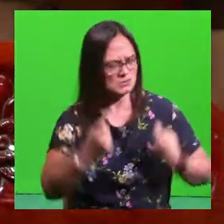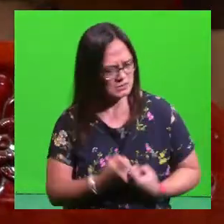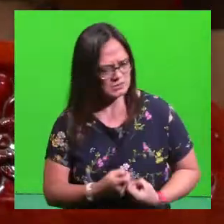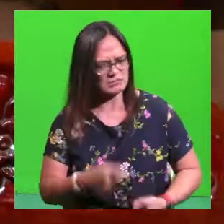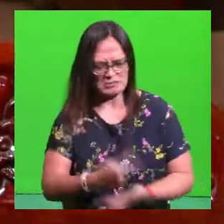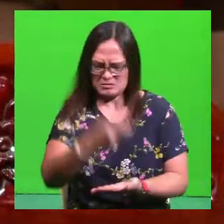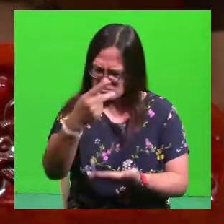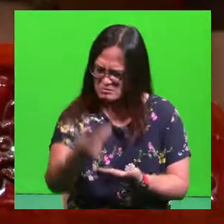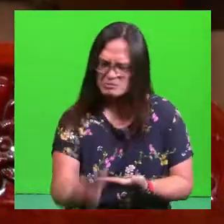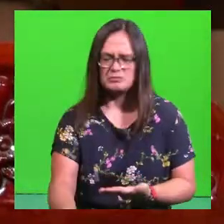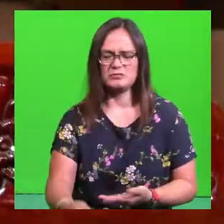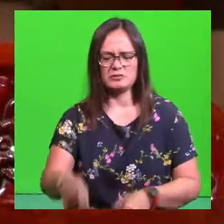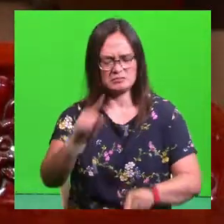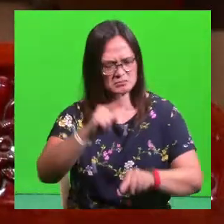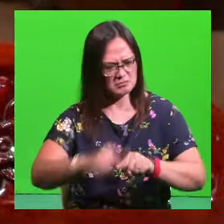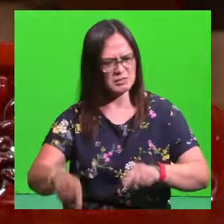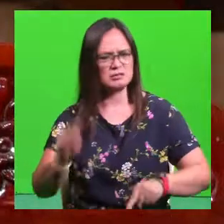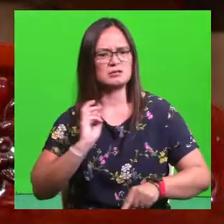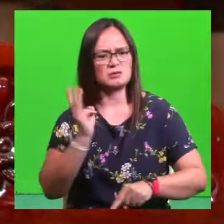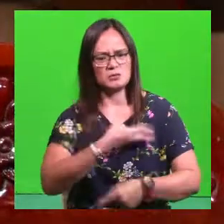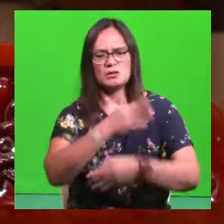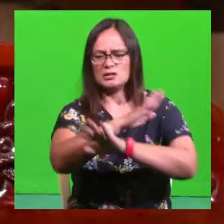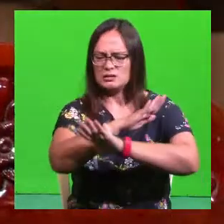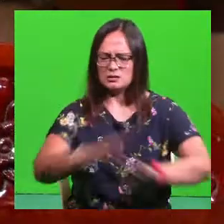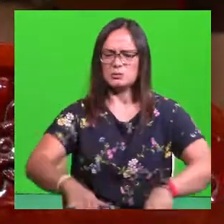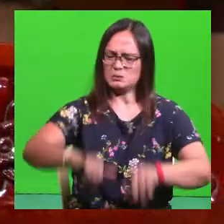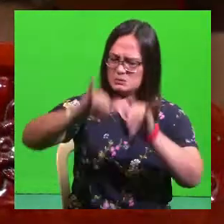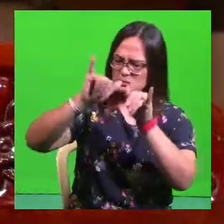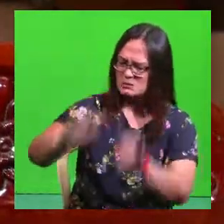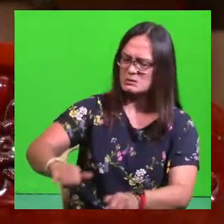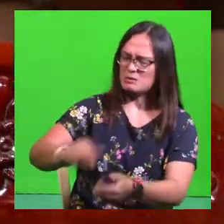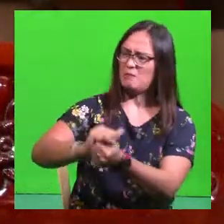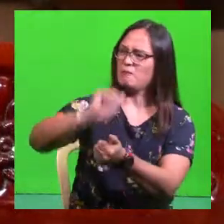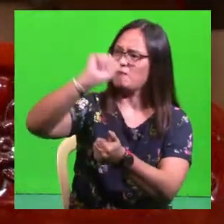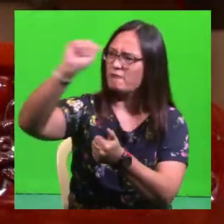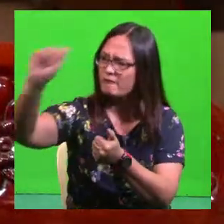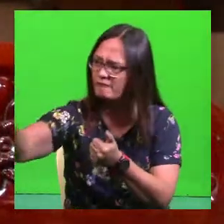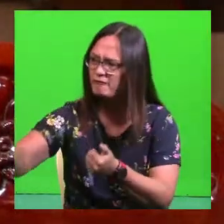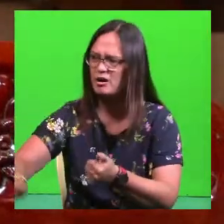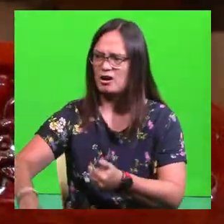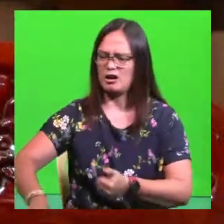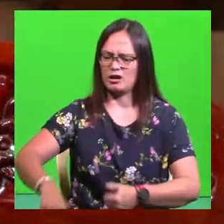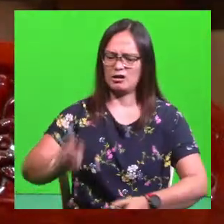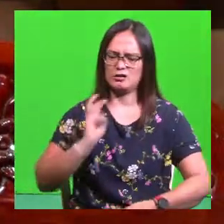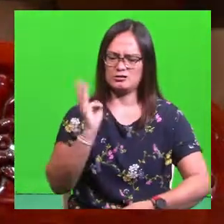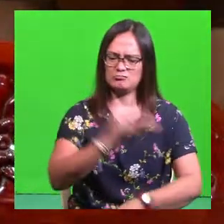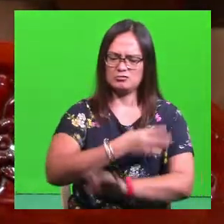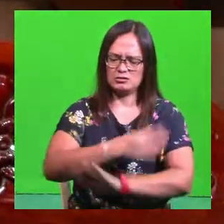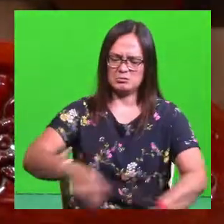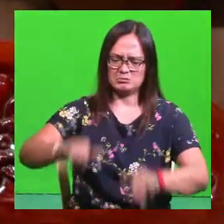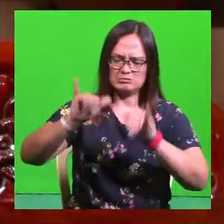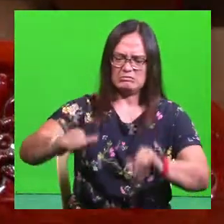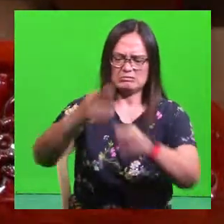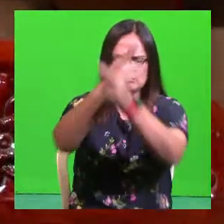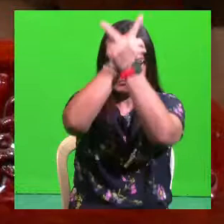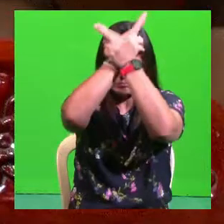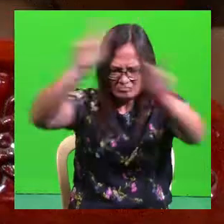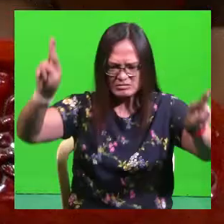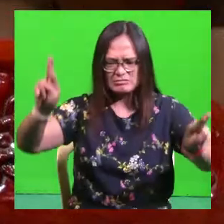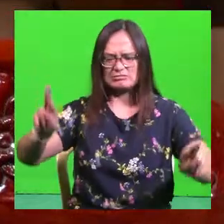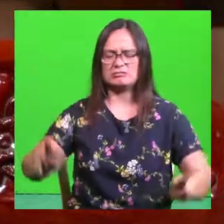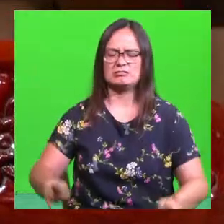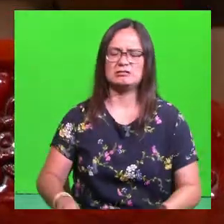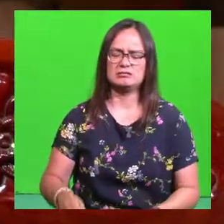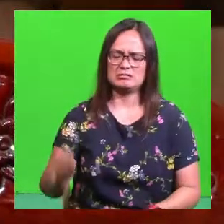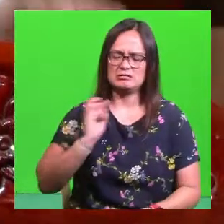tayo nananatiling malayo. Hindi na tayo nananatiling rebelde sa Panginoon. Hindi na tayo nananatiling pasaway sa